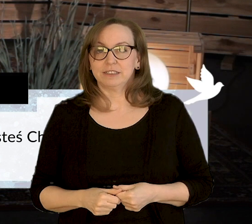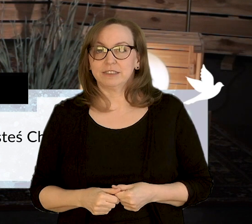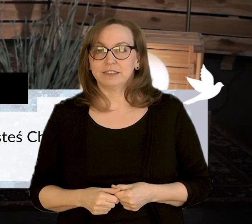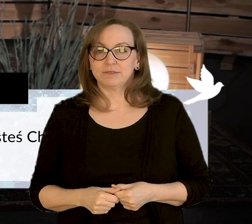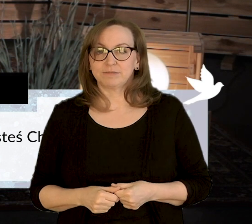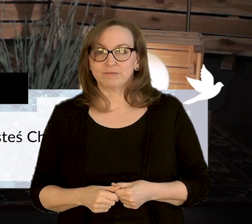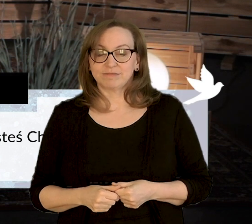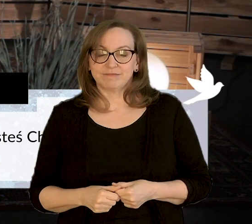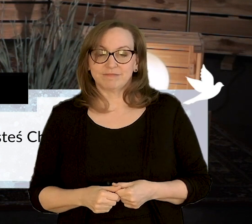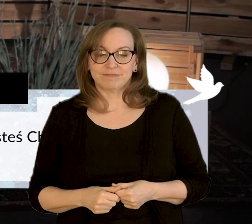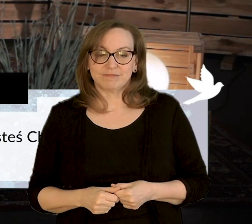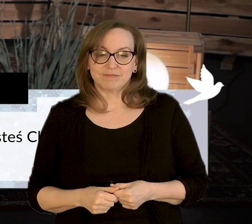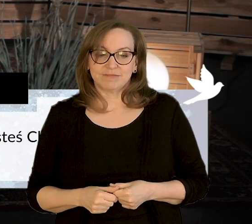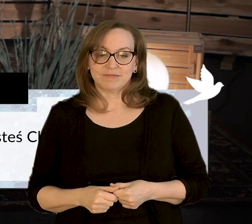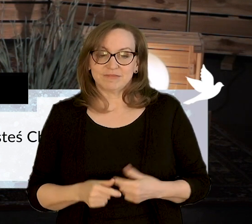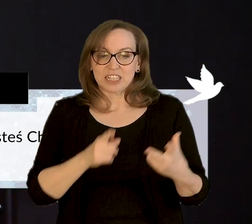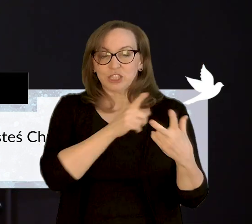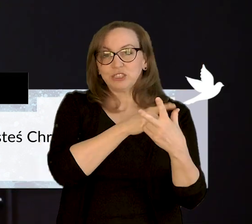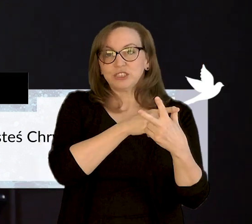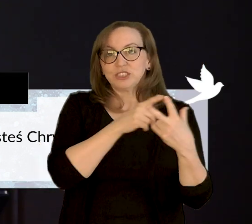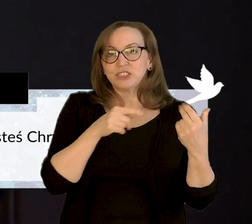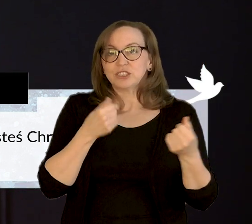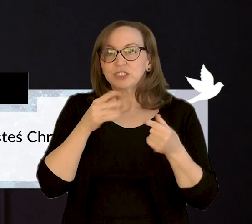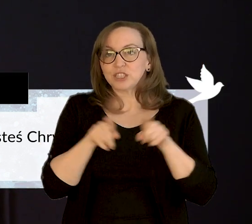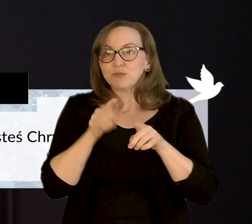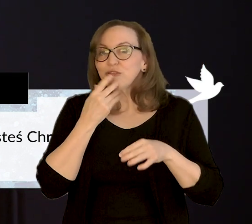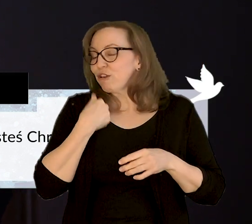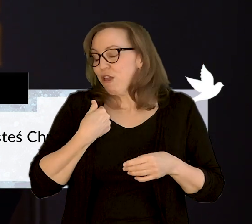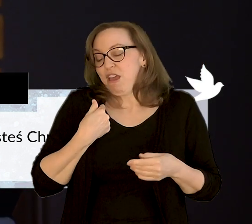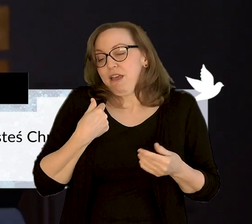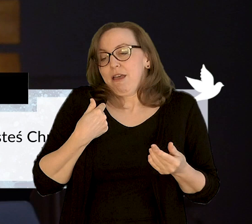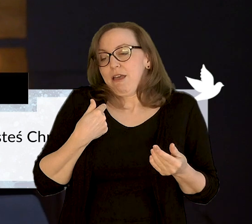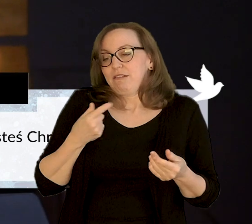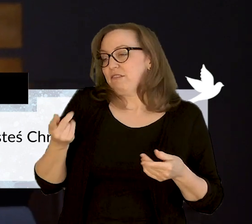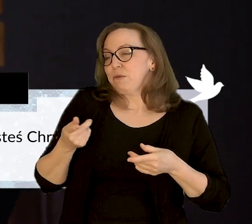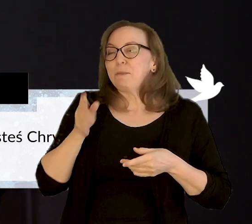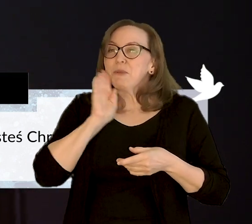Podobno robiłeś jakieś sztuczki, jakieś cuda. I co, teraz kończysz tak jak my?